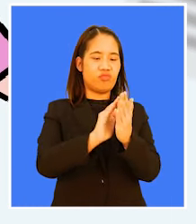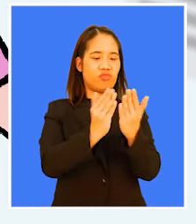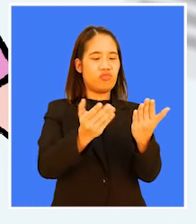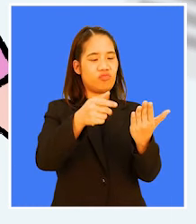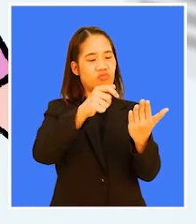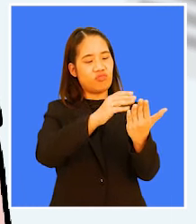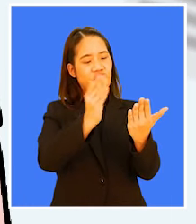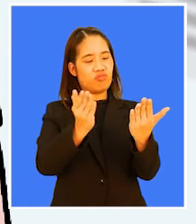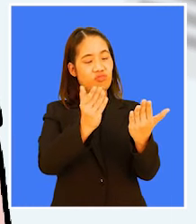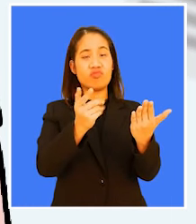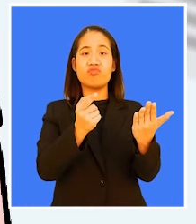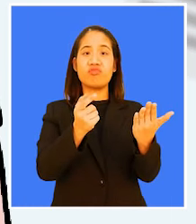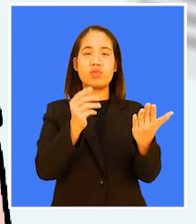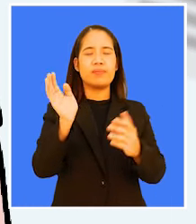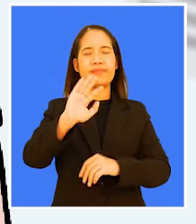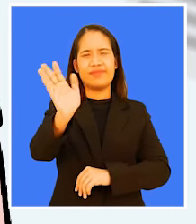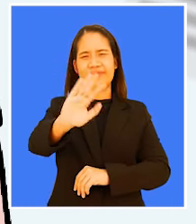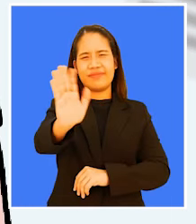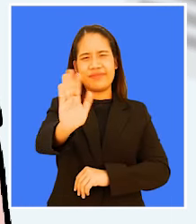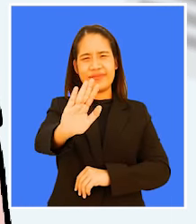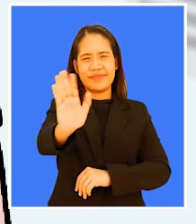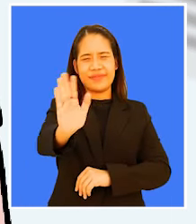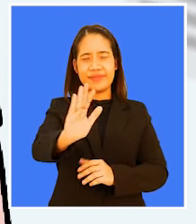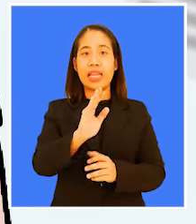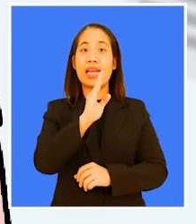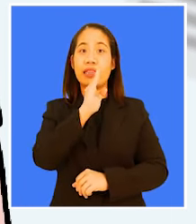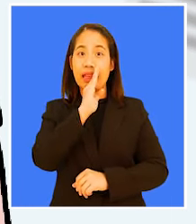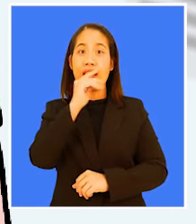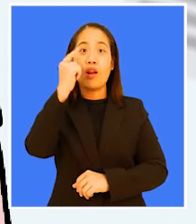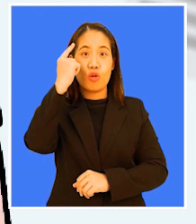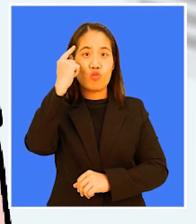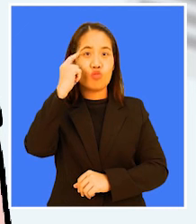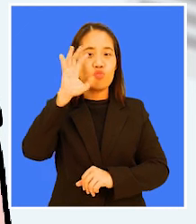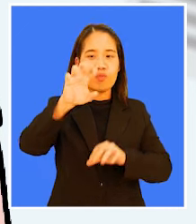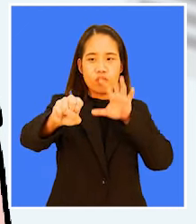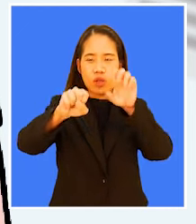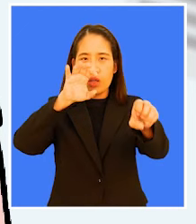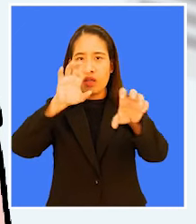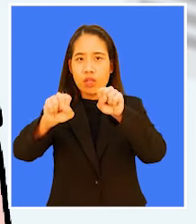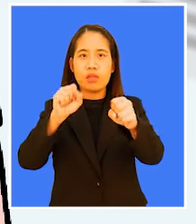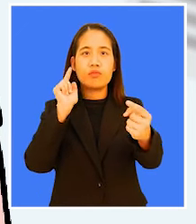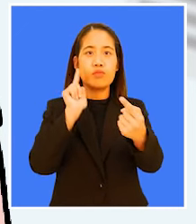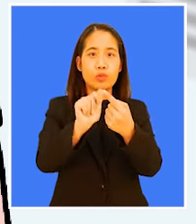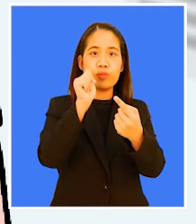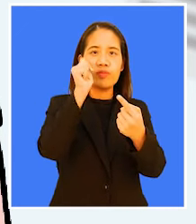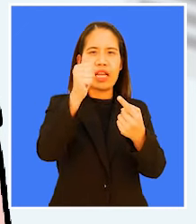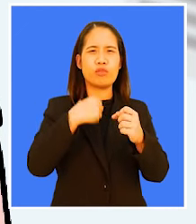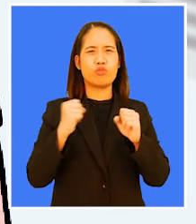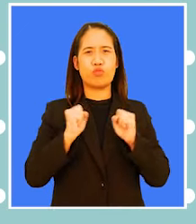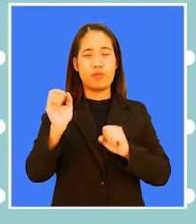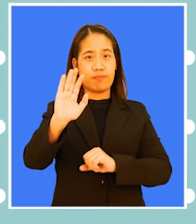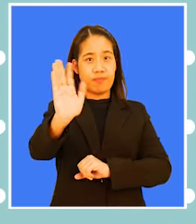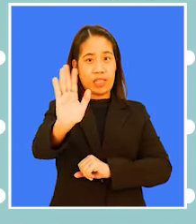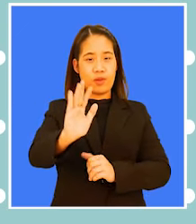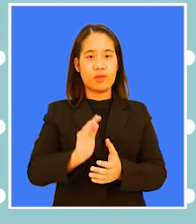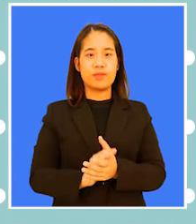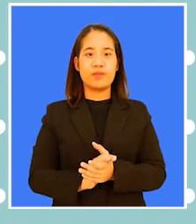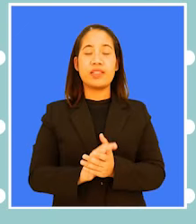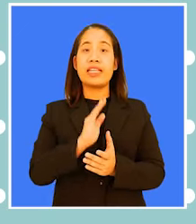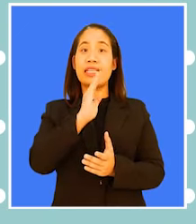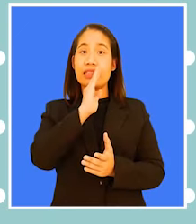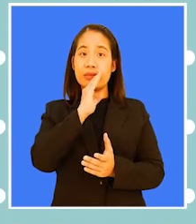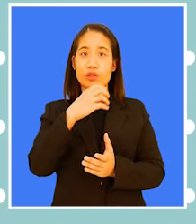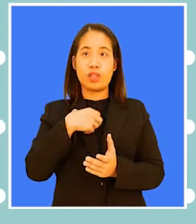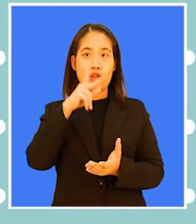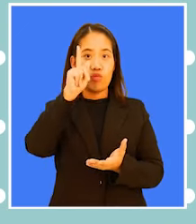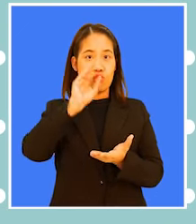ย่างเดียวละมั้ง ไม่หรอกครับยายน้อยถ้าเรารู้เท่าทันเราก็ไม่ต้องกลัวเลยสำหรับ